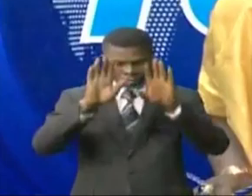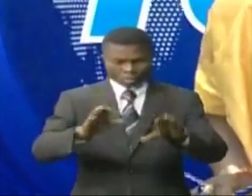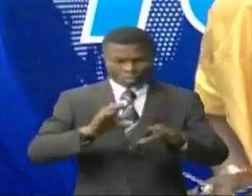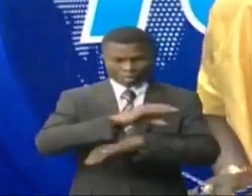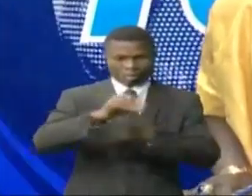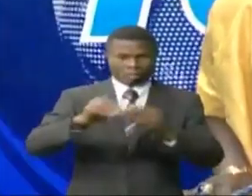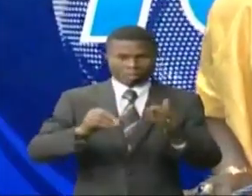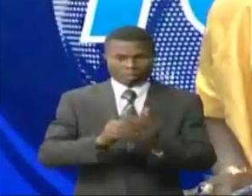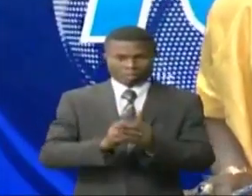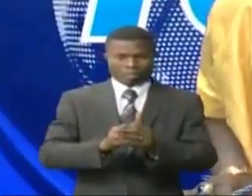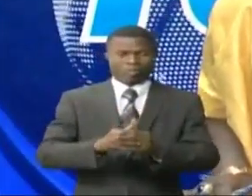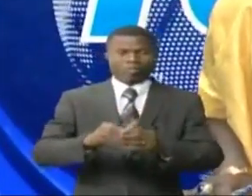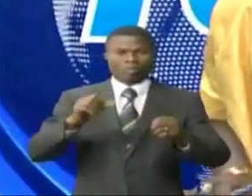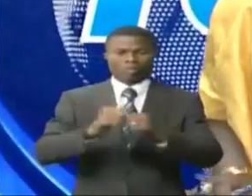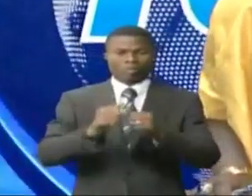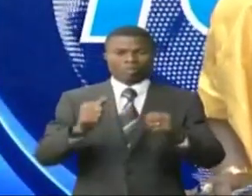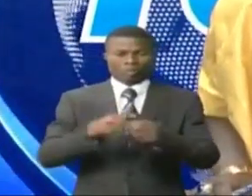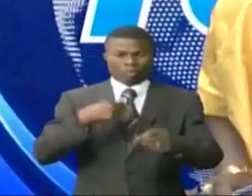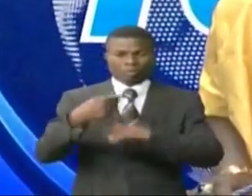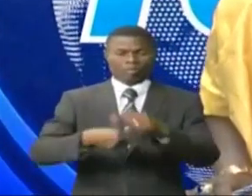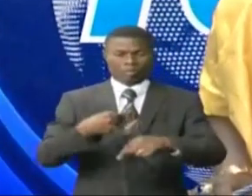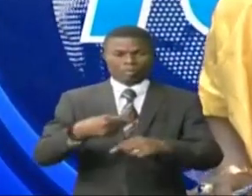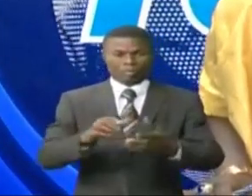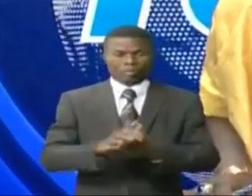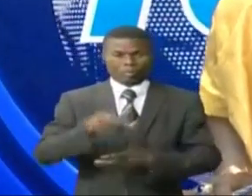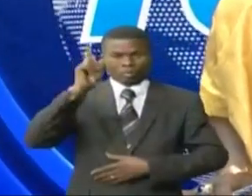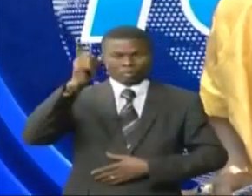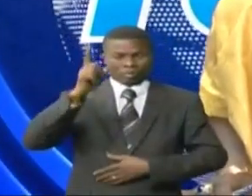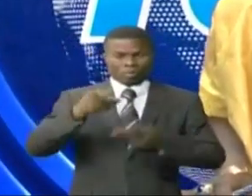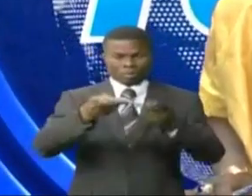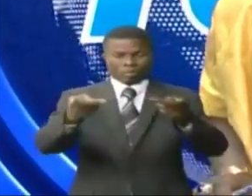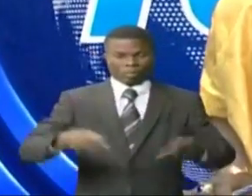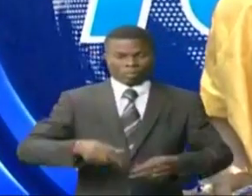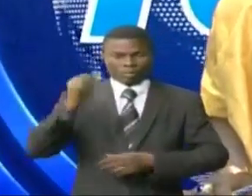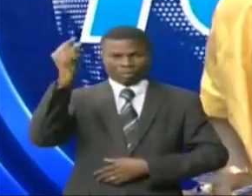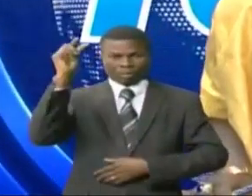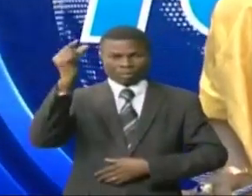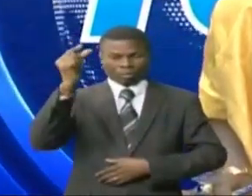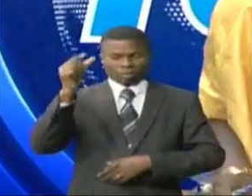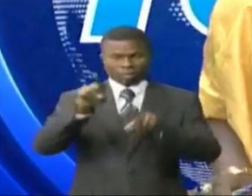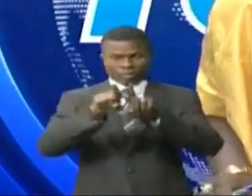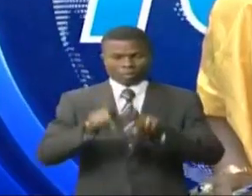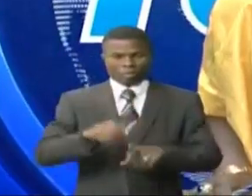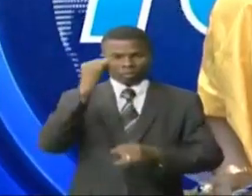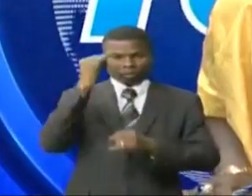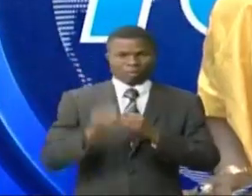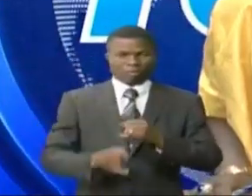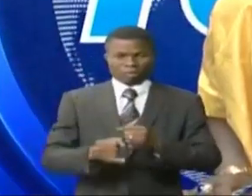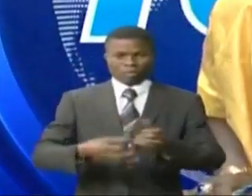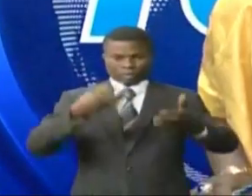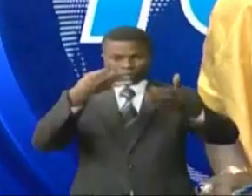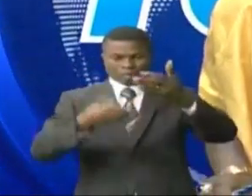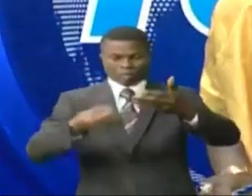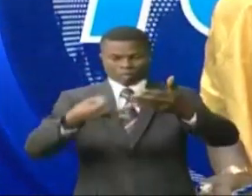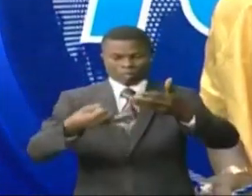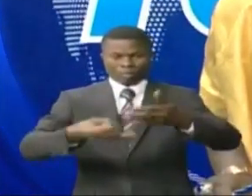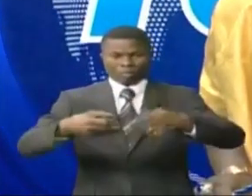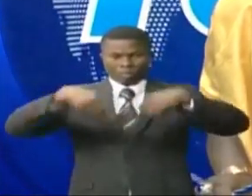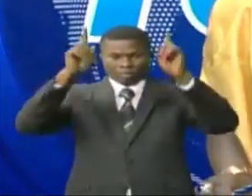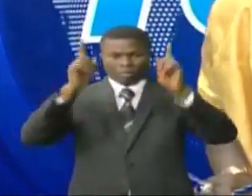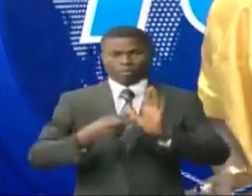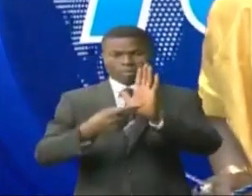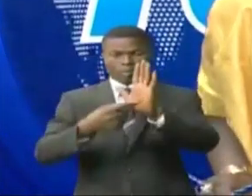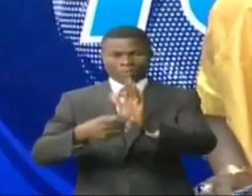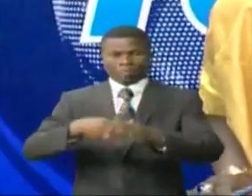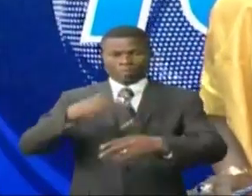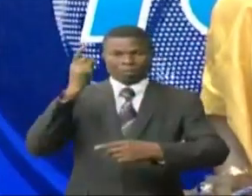centre des négoces, du lancement du premier salon minier et la clôture de la 7e édition Expo